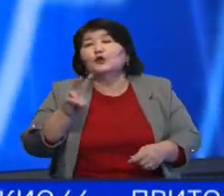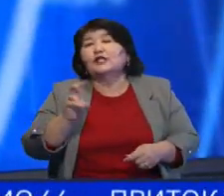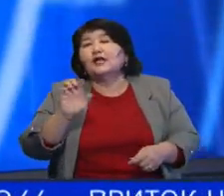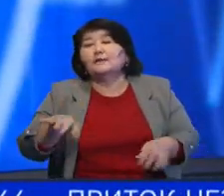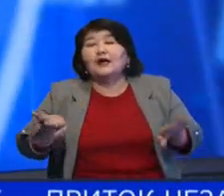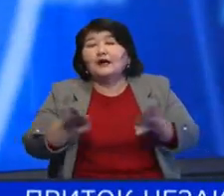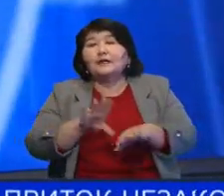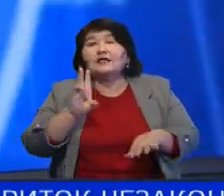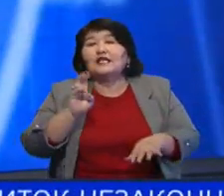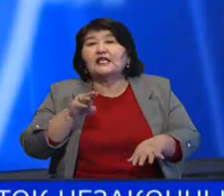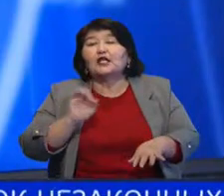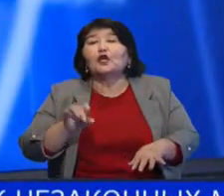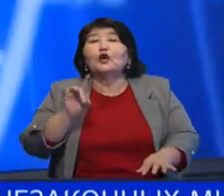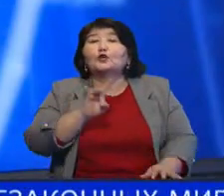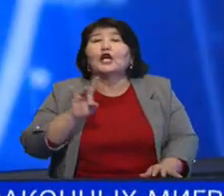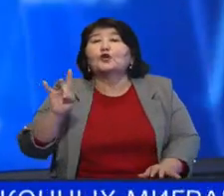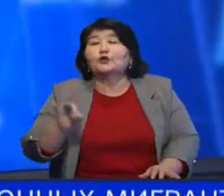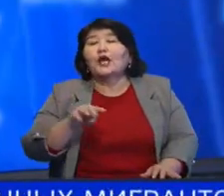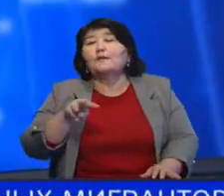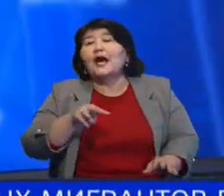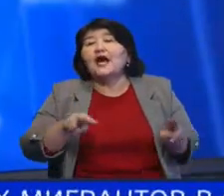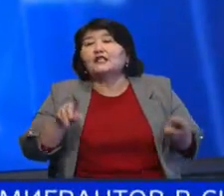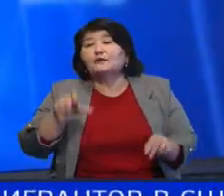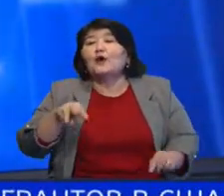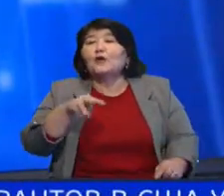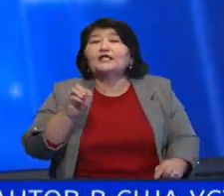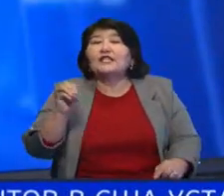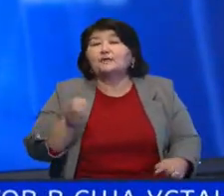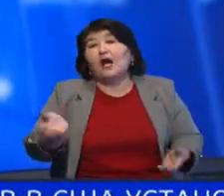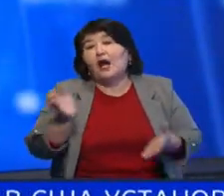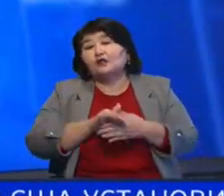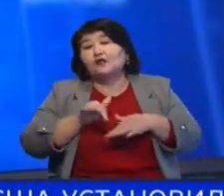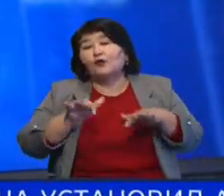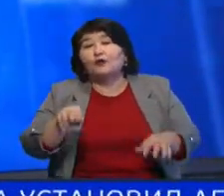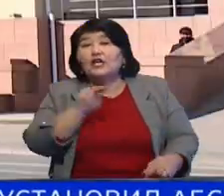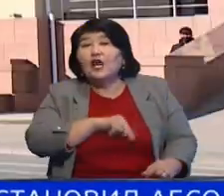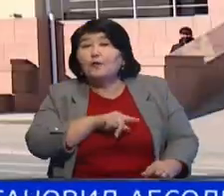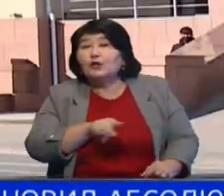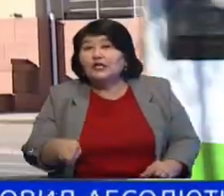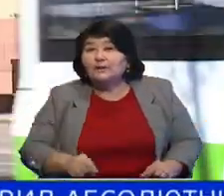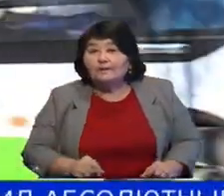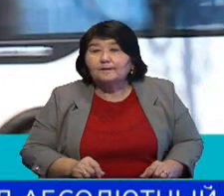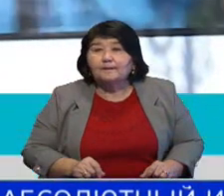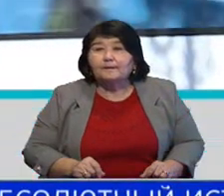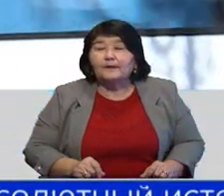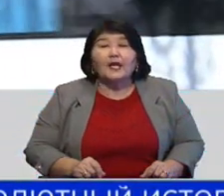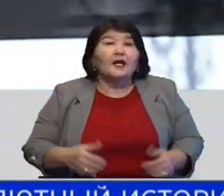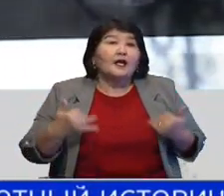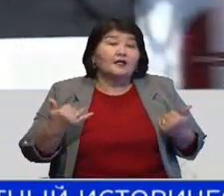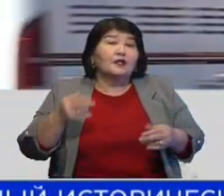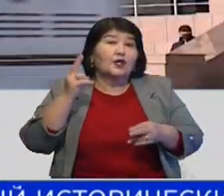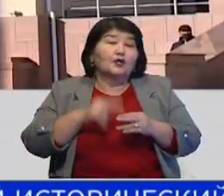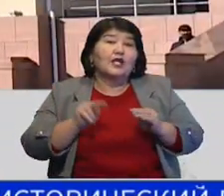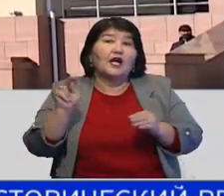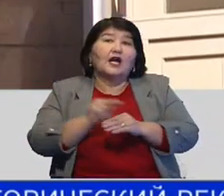совместно с сенатором Русланом Рустемовым и мажилисменом Муратом Иргишбаевым ознакомились с ходом работ. На сегодня